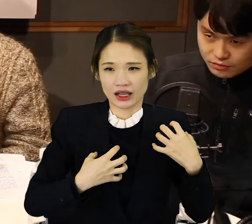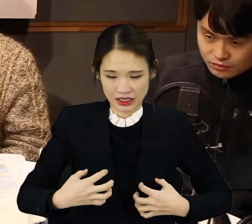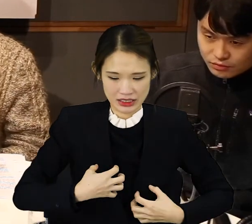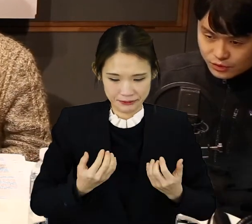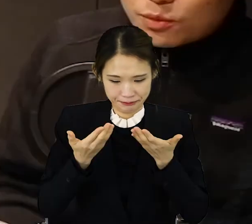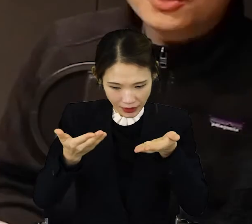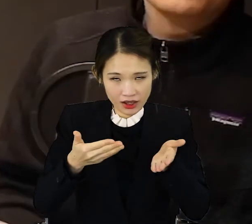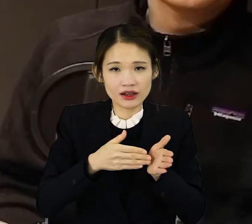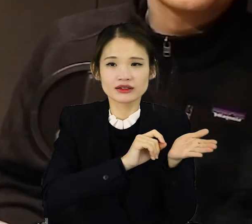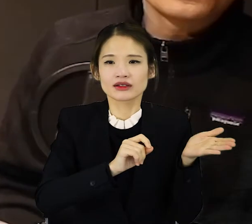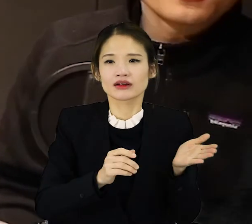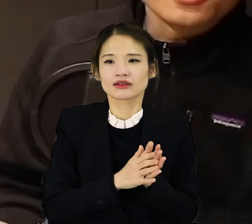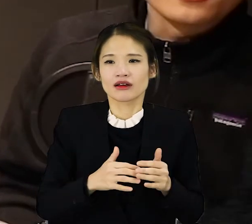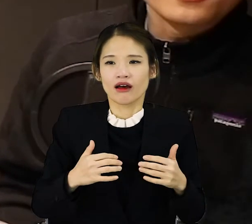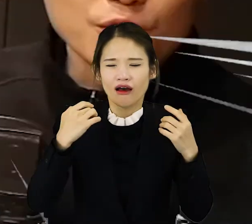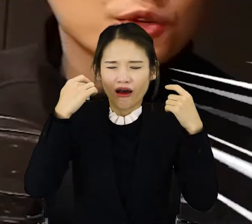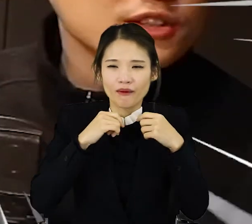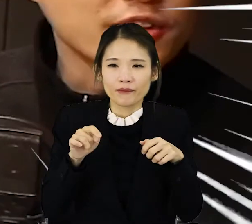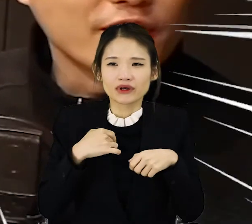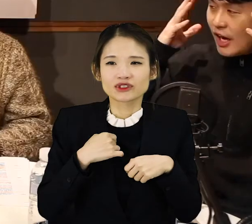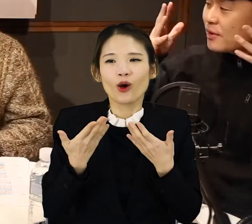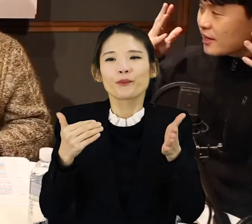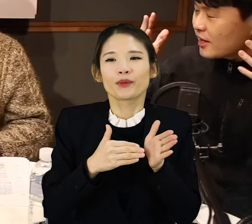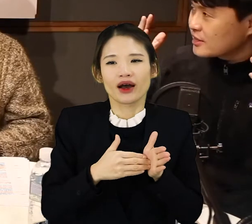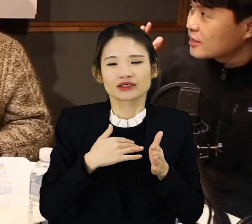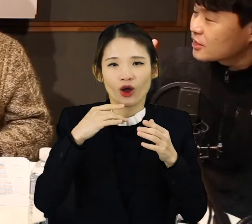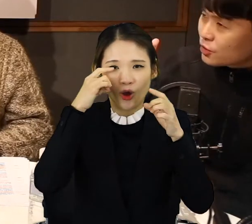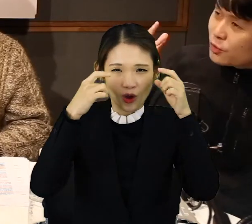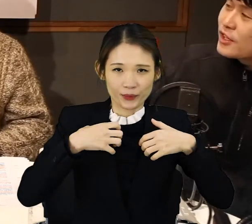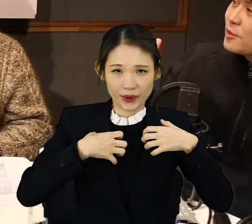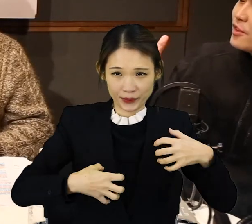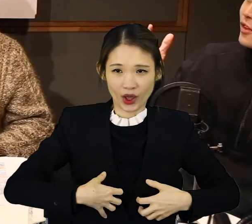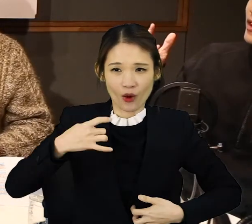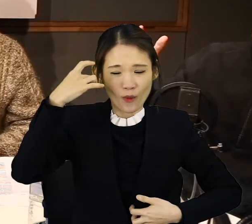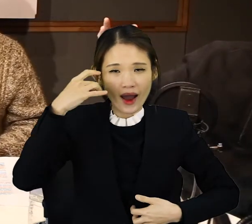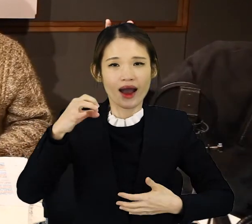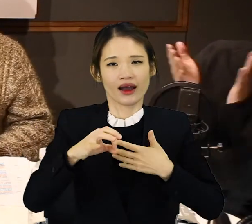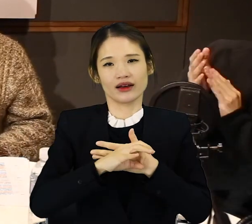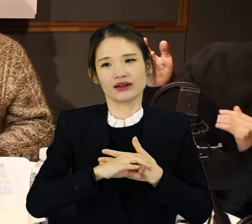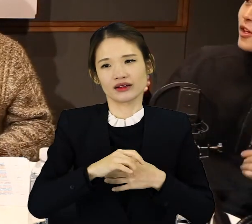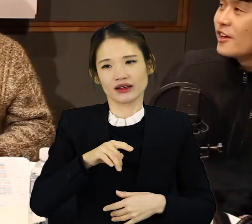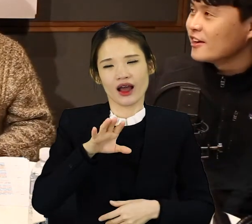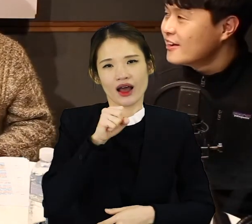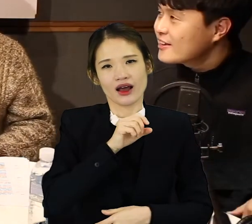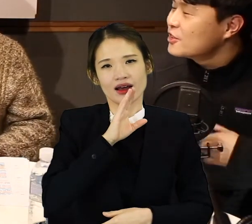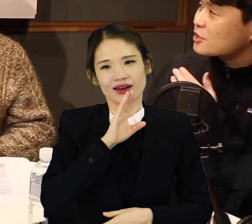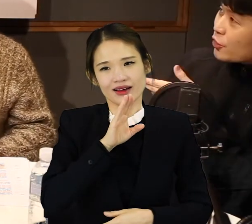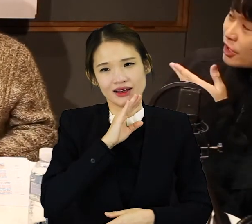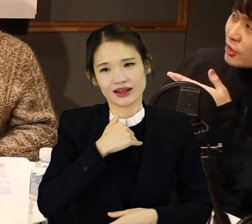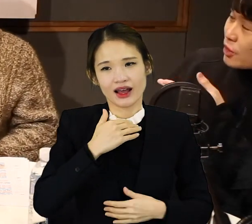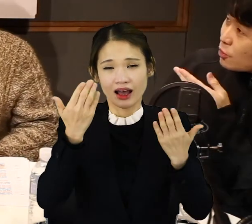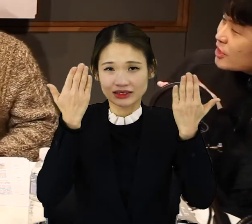해주세요라고 했거든요. 정말 소름 끼치는 건 뭐냐면 저도 했어요. 각막이랑 장기 기증. 그 왜 했냐면은 아 이게 진짜 이러네.